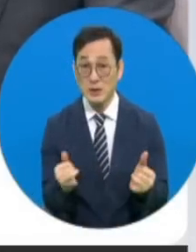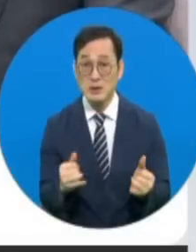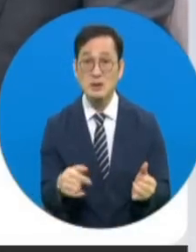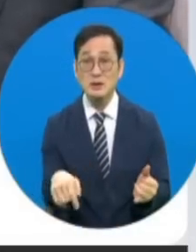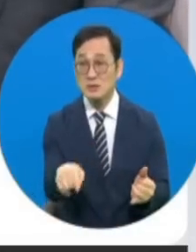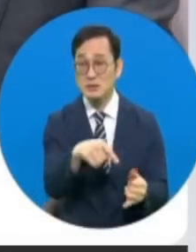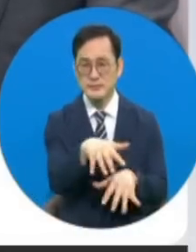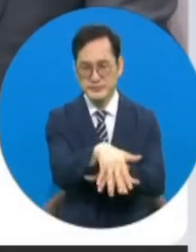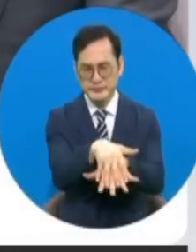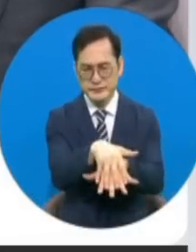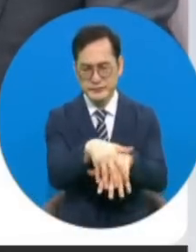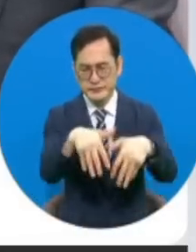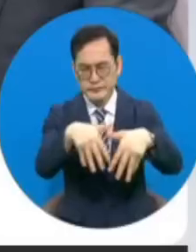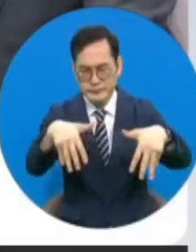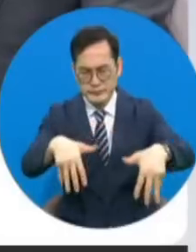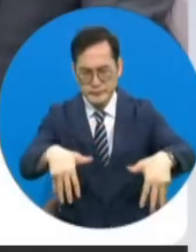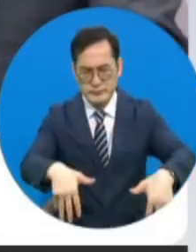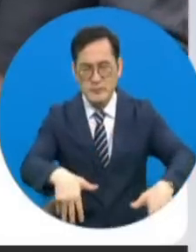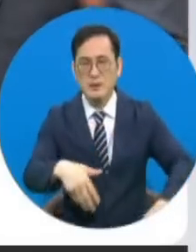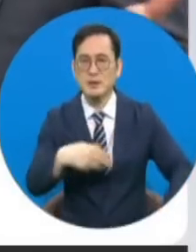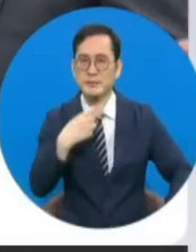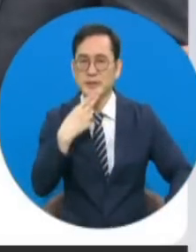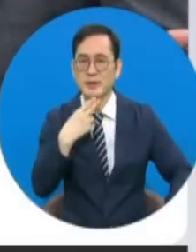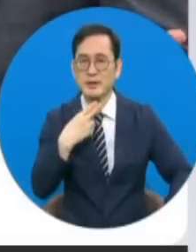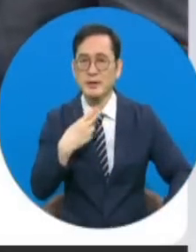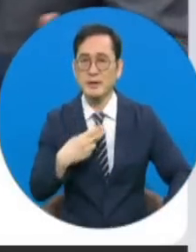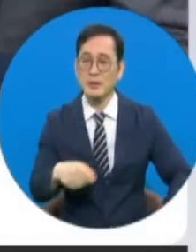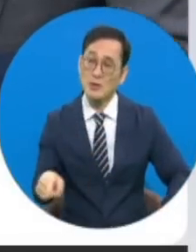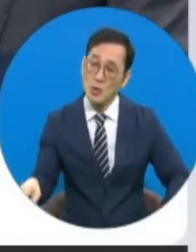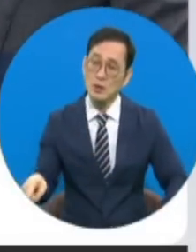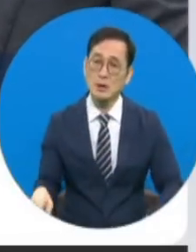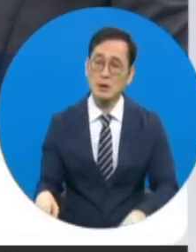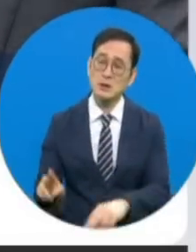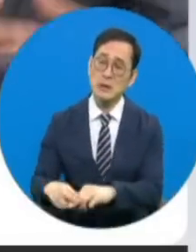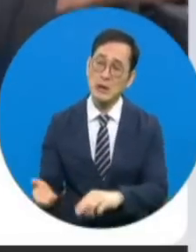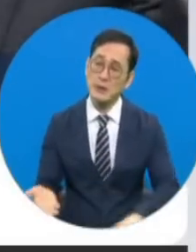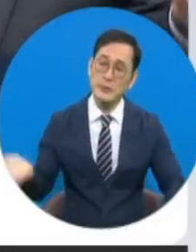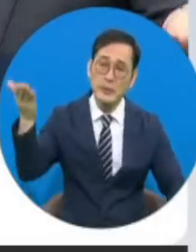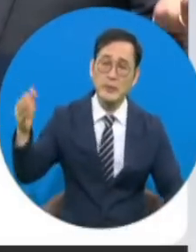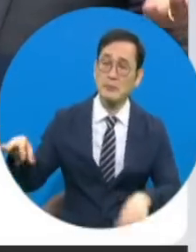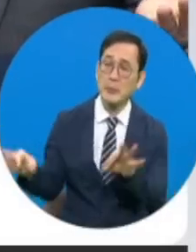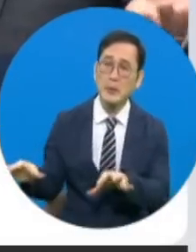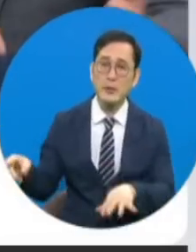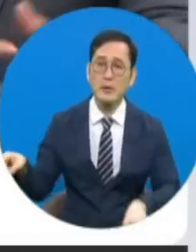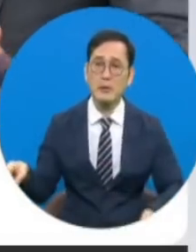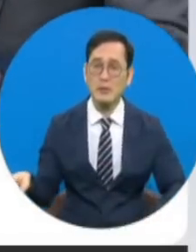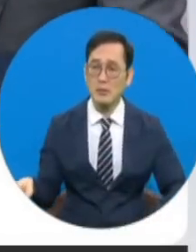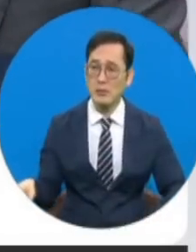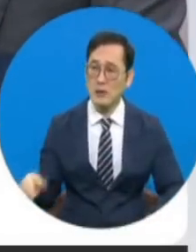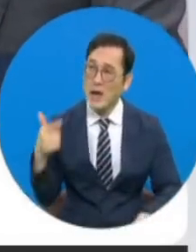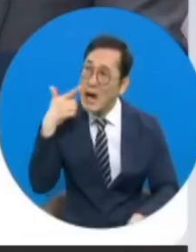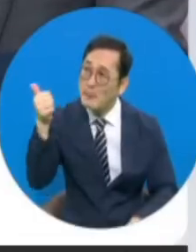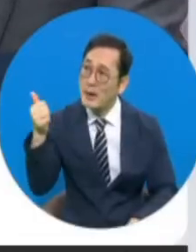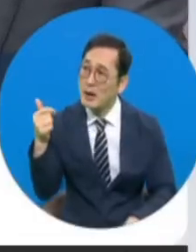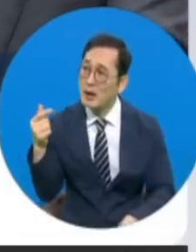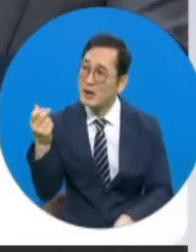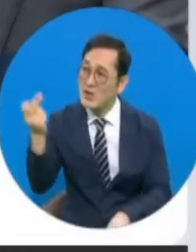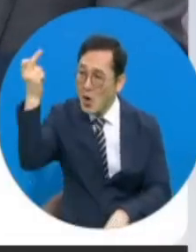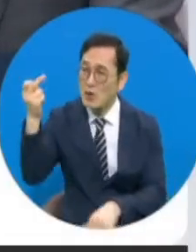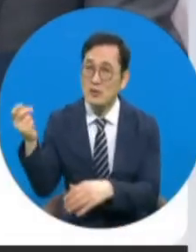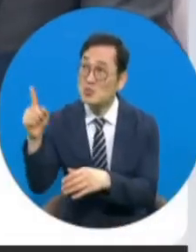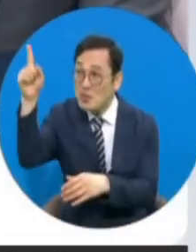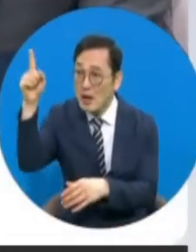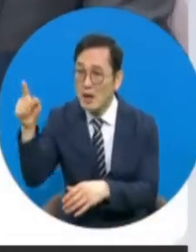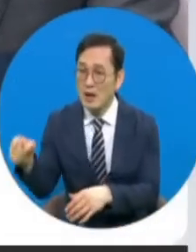다 승진해야 되는데 승진의 아무 이유 없이 말하자면 다른 찬스에 대해서 부당함에 의해서 일을 할